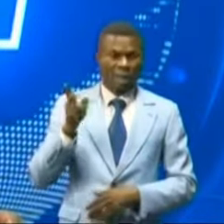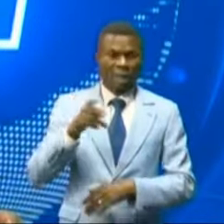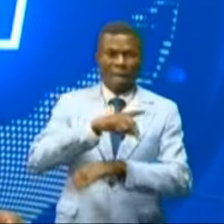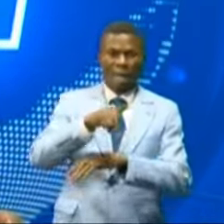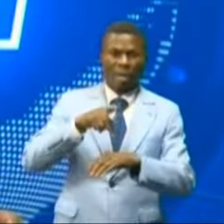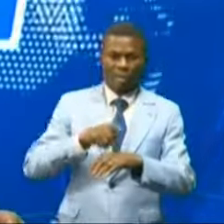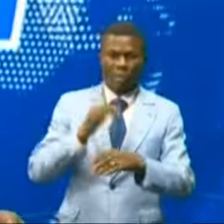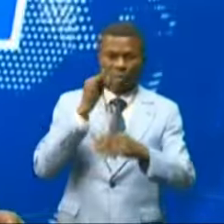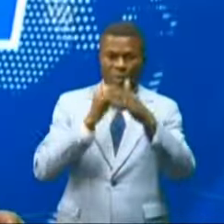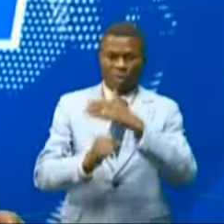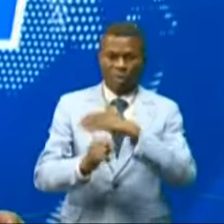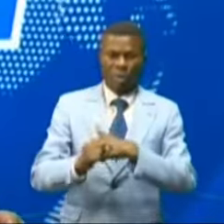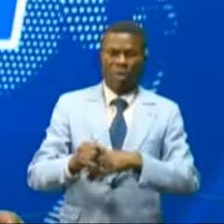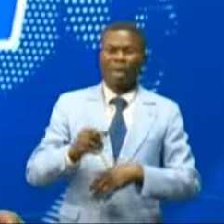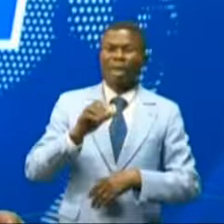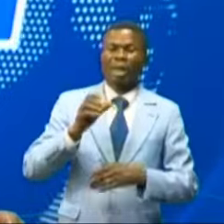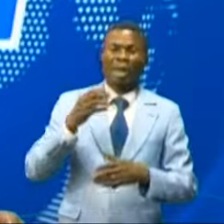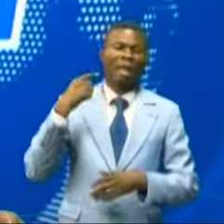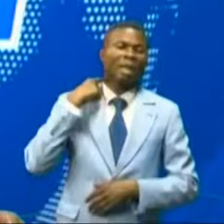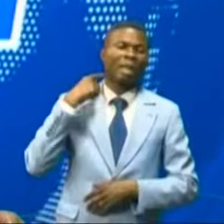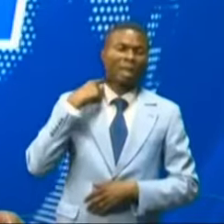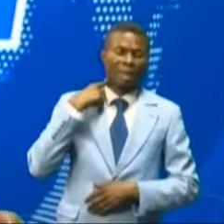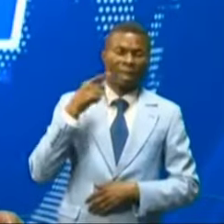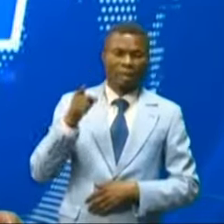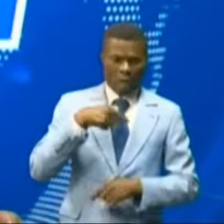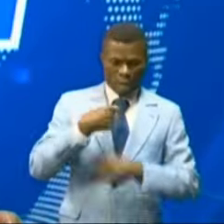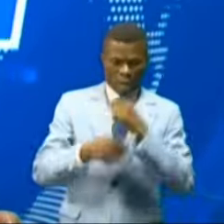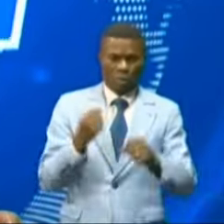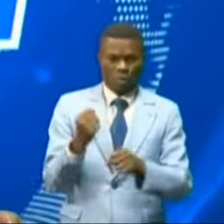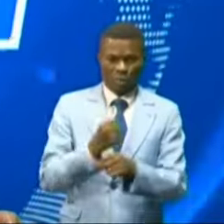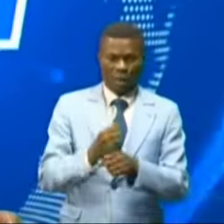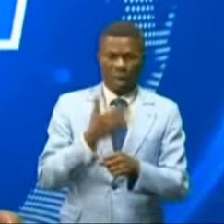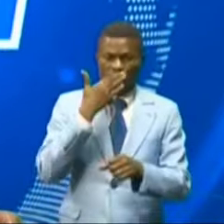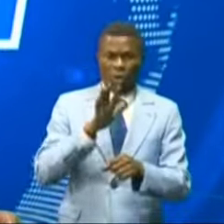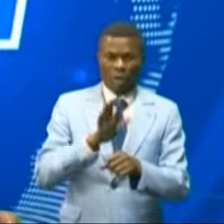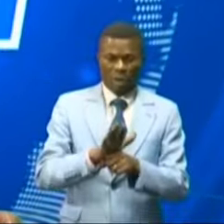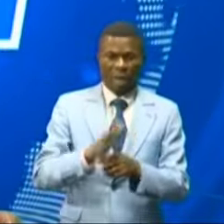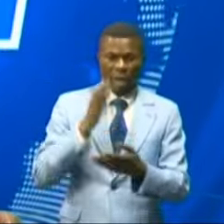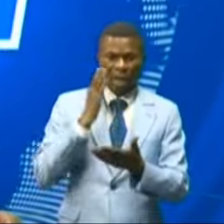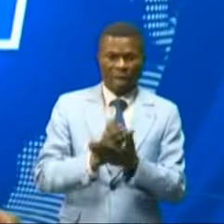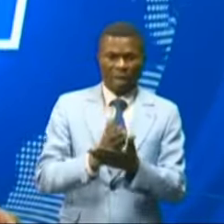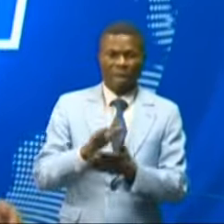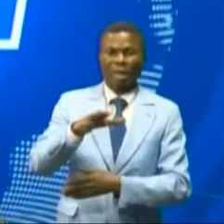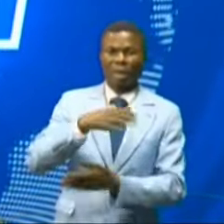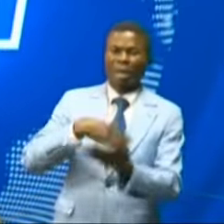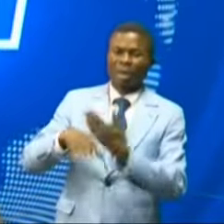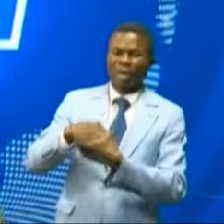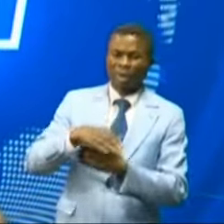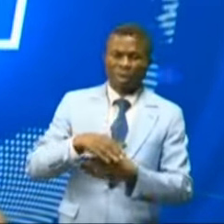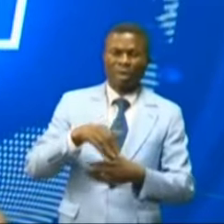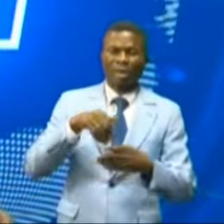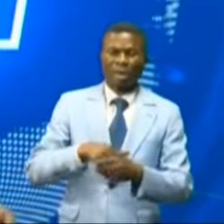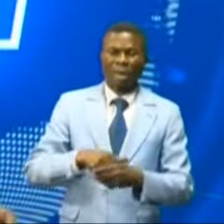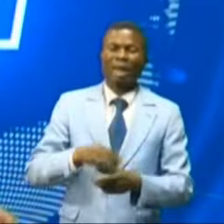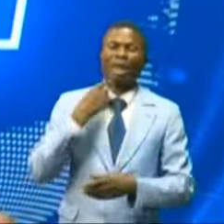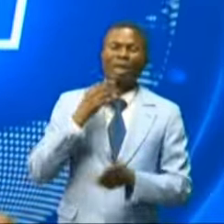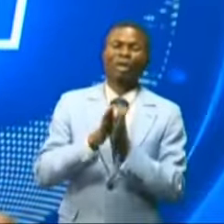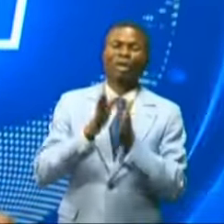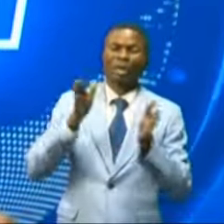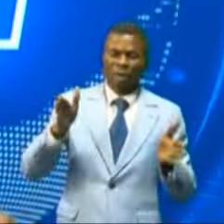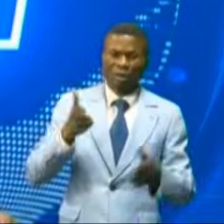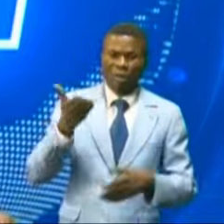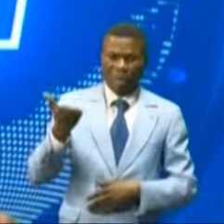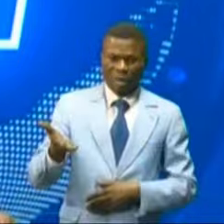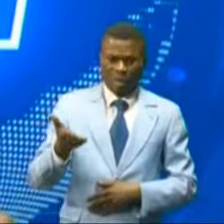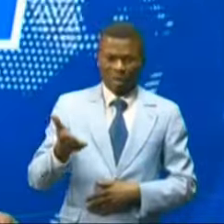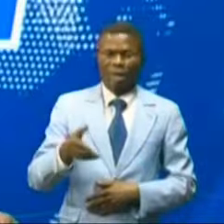de l'Intérieur du Congo. Ce dernier a pris officiellement ses fonctions et a promis de lutter contre l'insécurité sous toutes ses formes dans cette